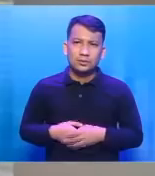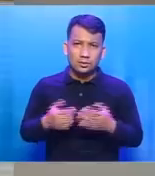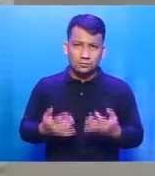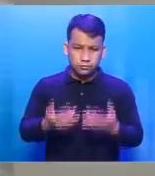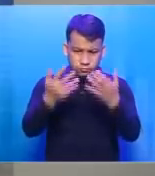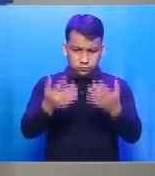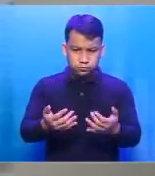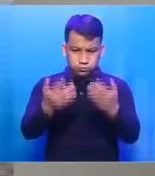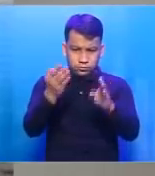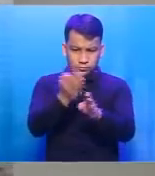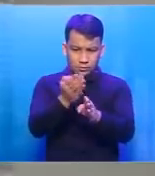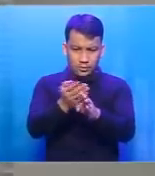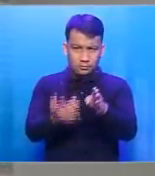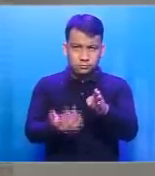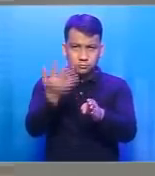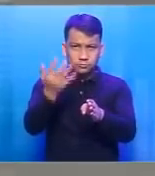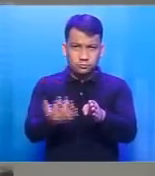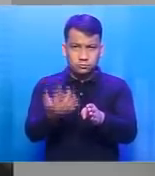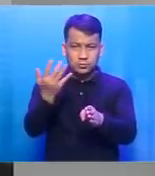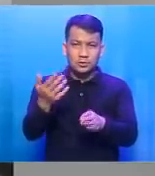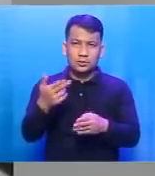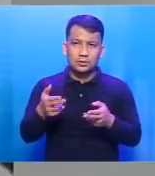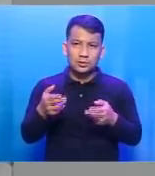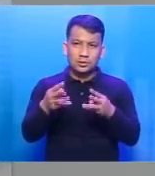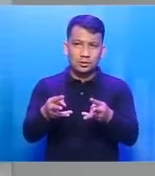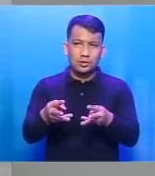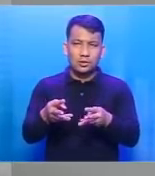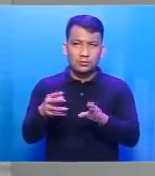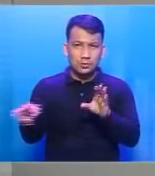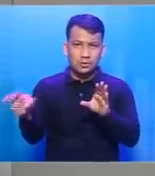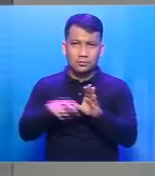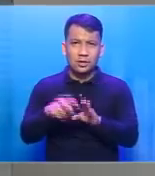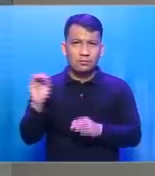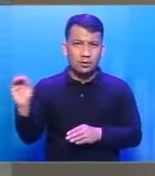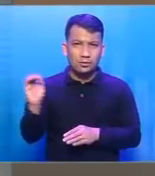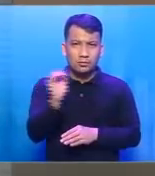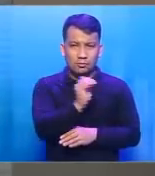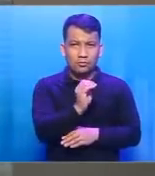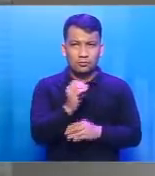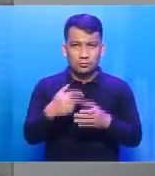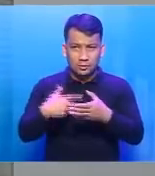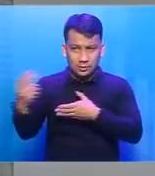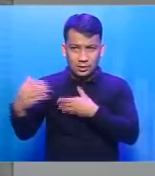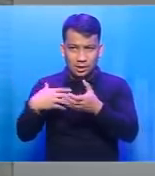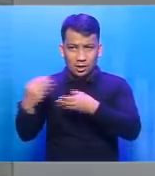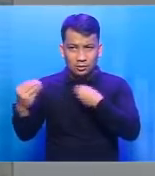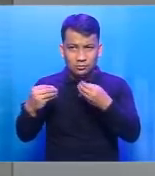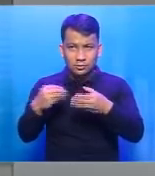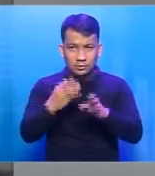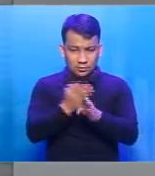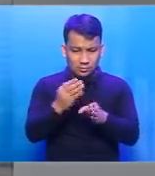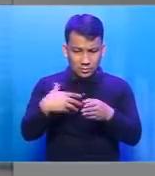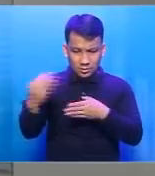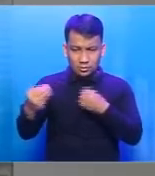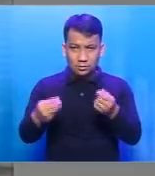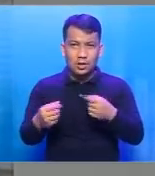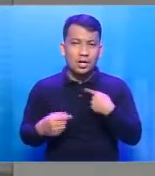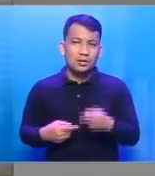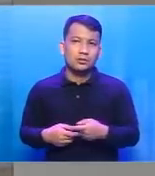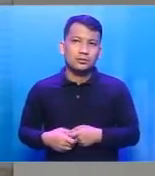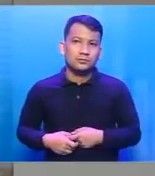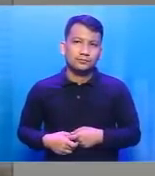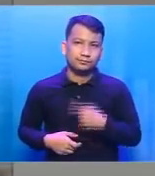Nilalamon ng apoy ang isang bus na nakabalandra sa highway. Ang mga pasahero, kanya-kanya ng diskarte para makalabas ng bus. Binasag namin